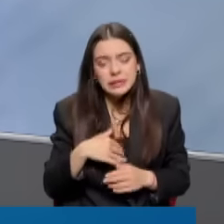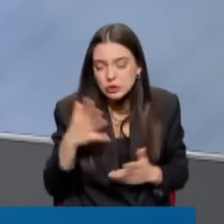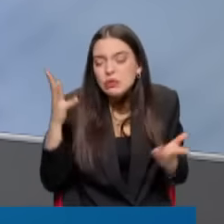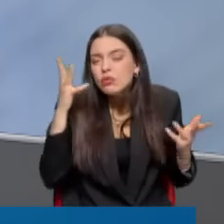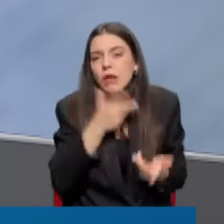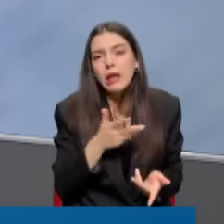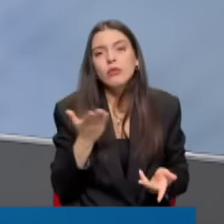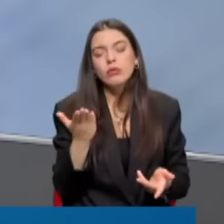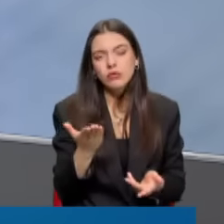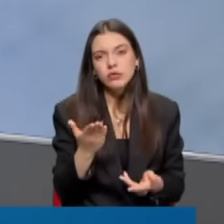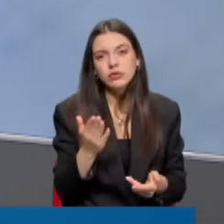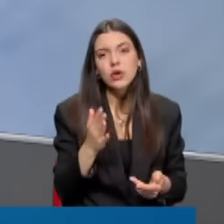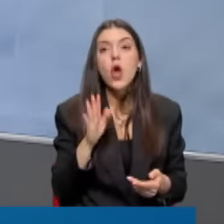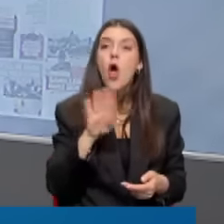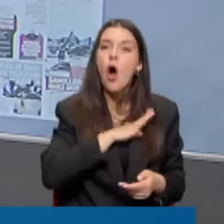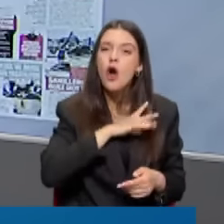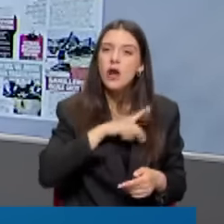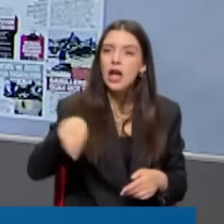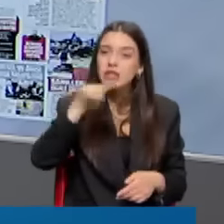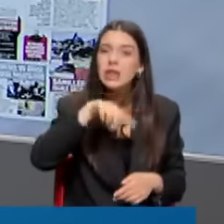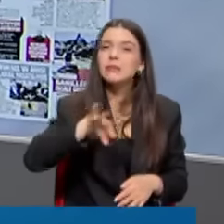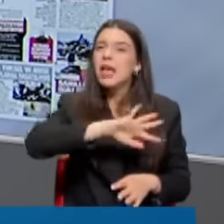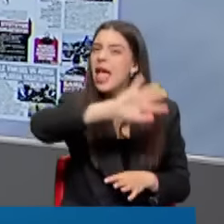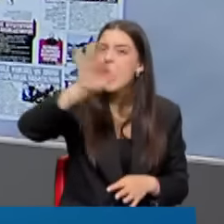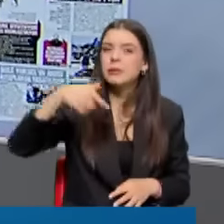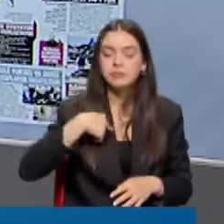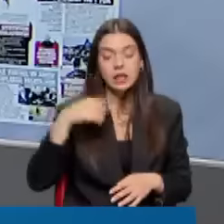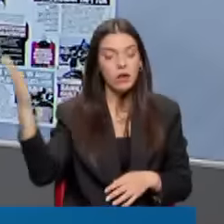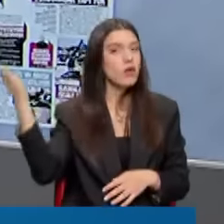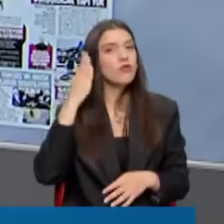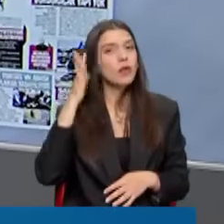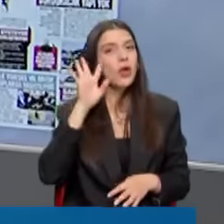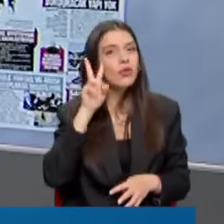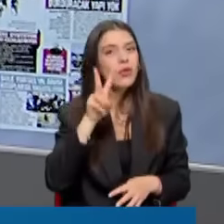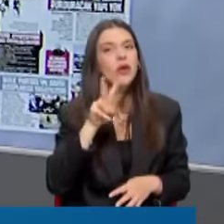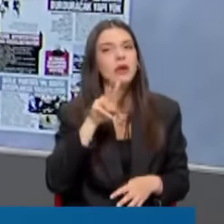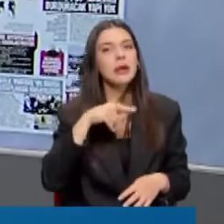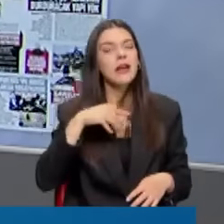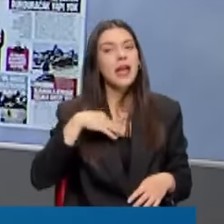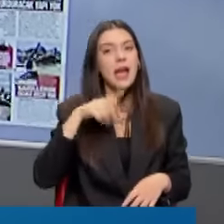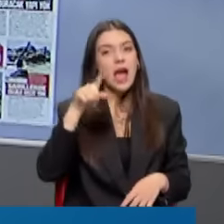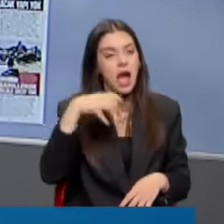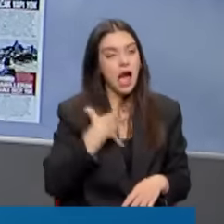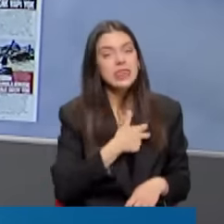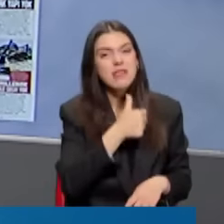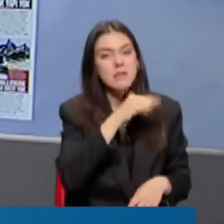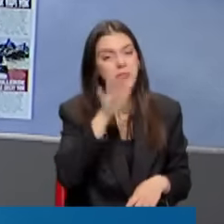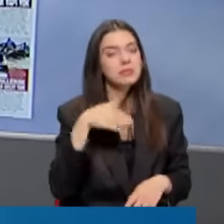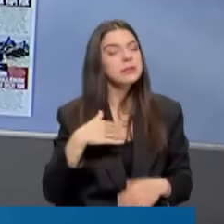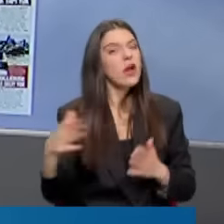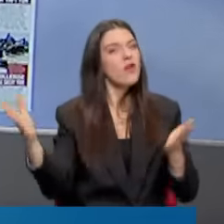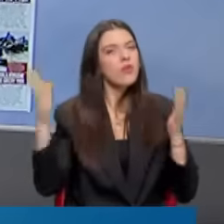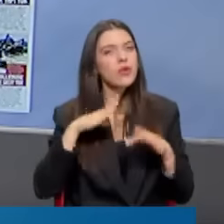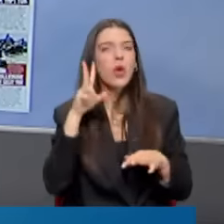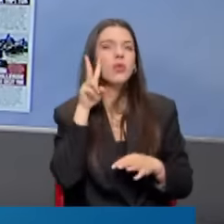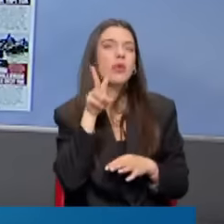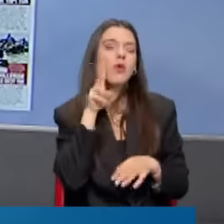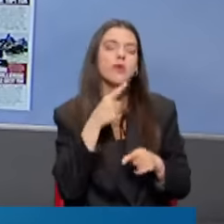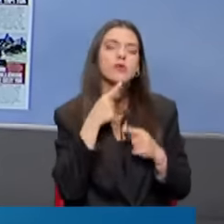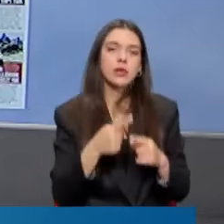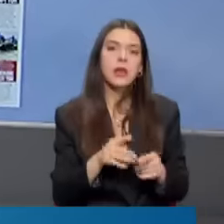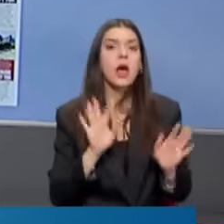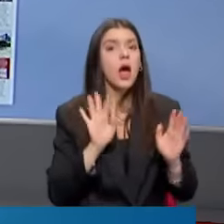ettiniz Artık öğrencilerimiz bize el kaldırır hale geldi velilerimiz bize el kaldır hale geldi diyorlar